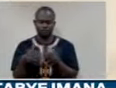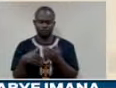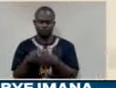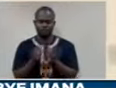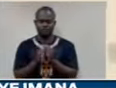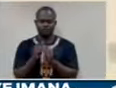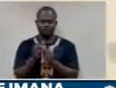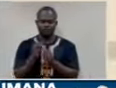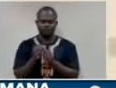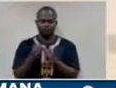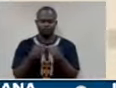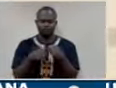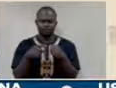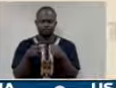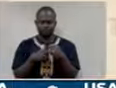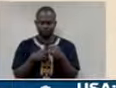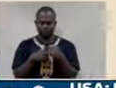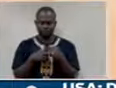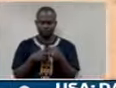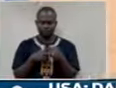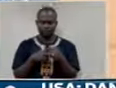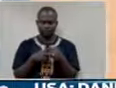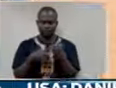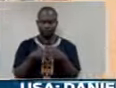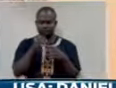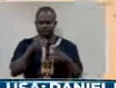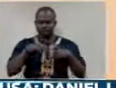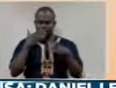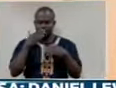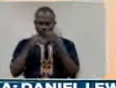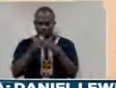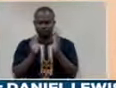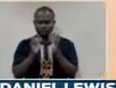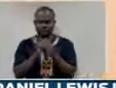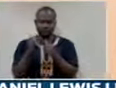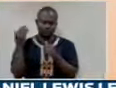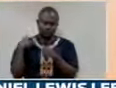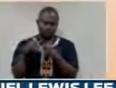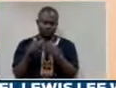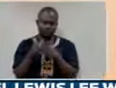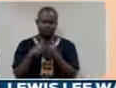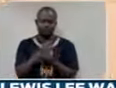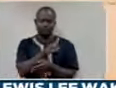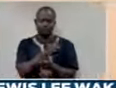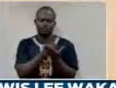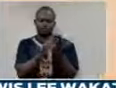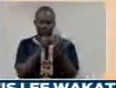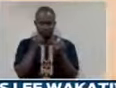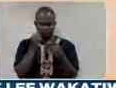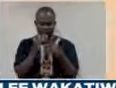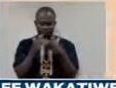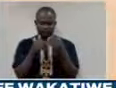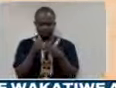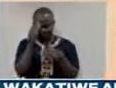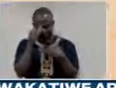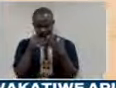n'ibiro 67 uyu musore ubungo ku mufuka ntabwo abayeho nabi ugeranyije n'abo bahoranye mbere yuko agira aya mahirwe atabonwa na buri wese